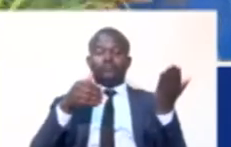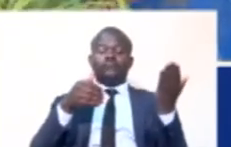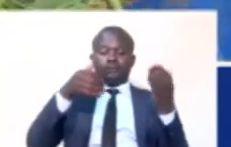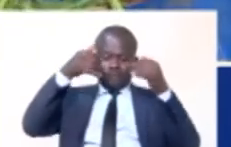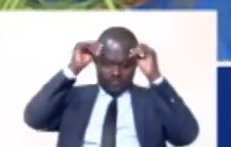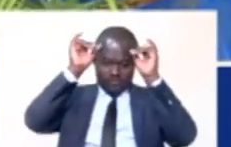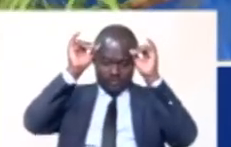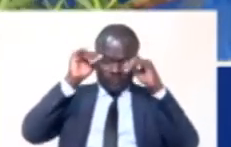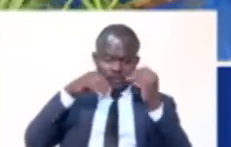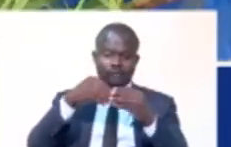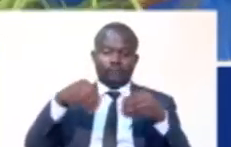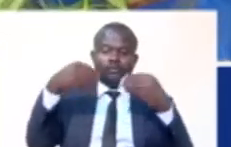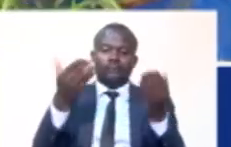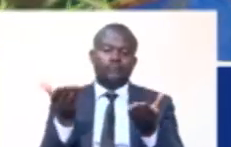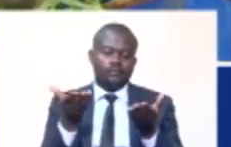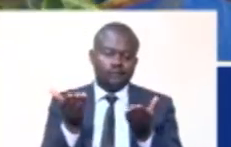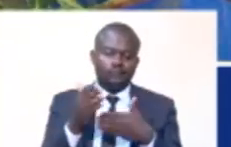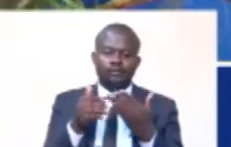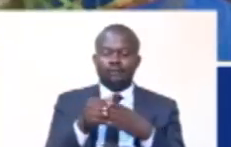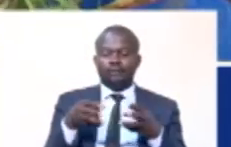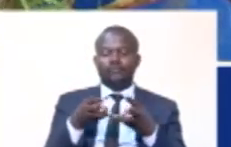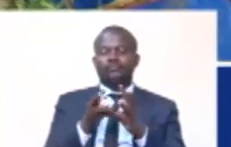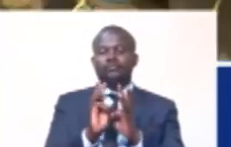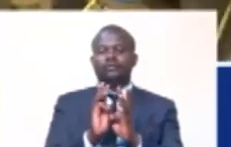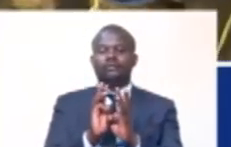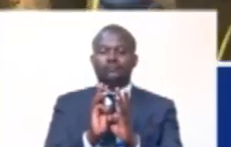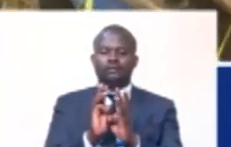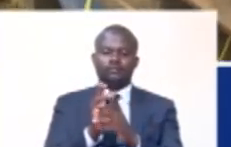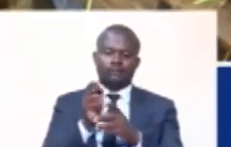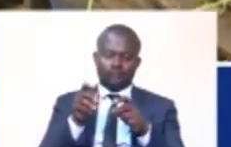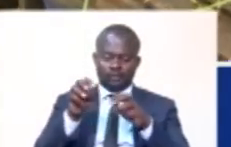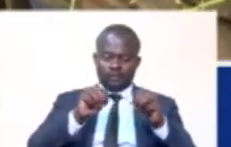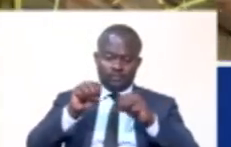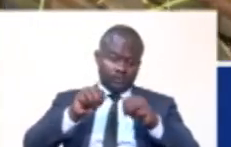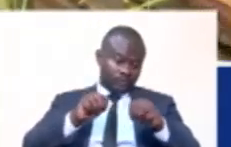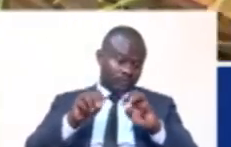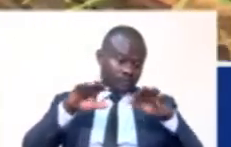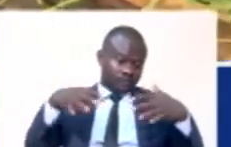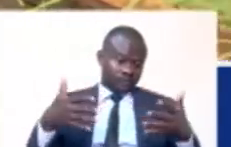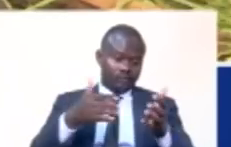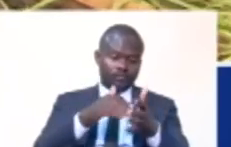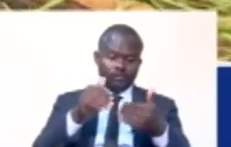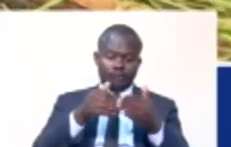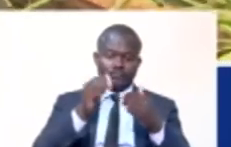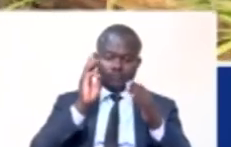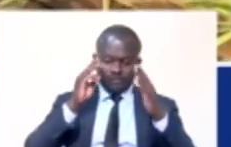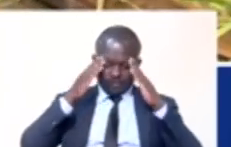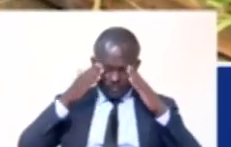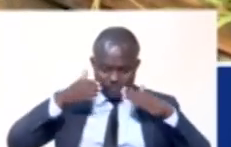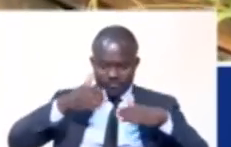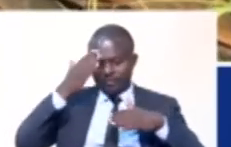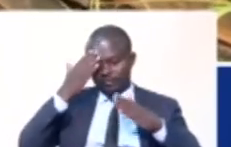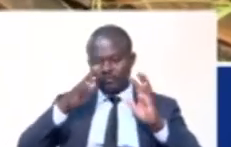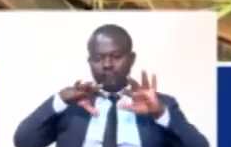ko banazihawe, n'uburyo bicunzwe. Ariko tukanibanda cyane cyane kumenya